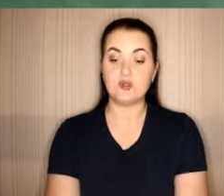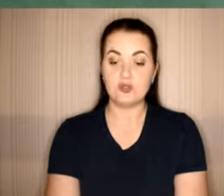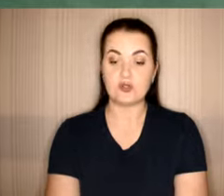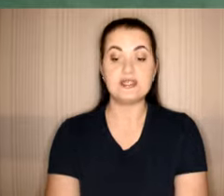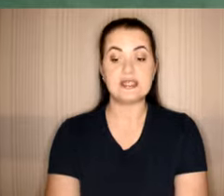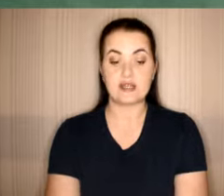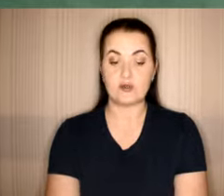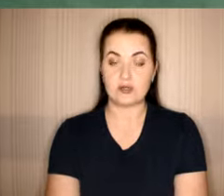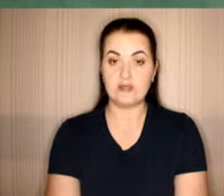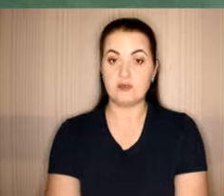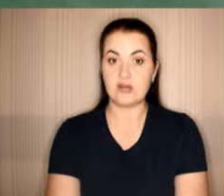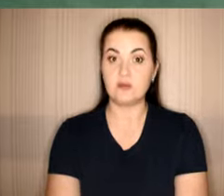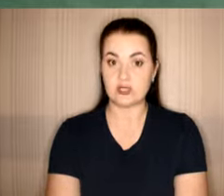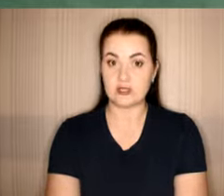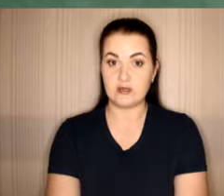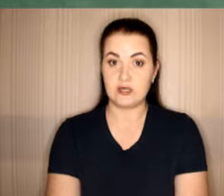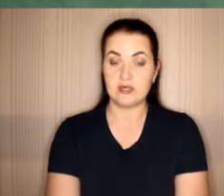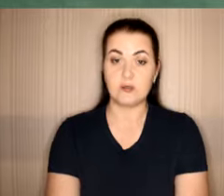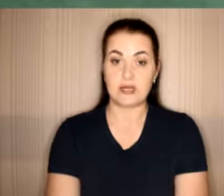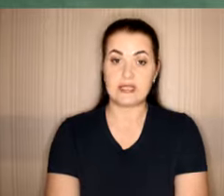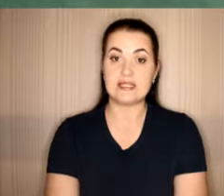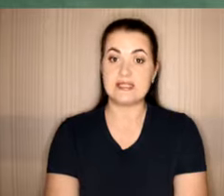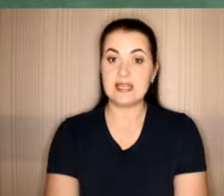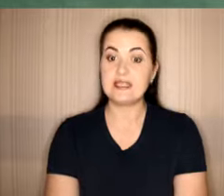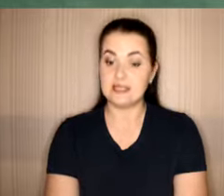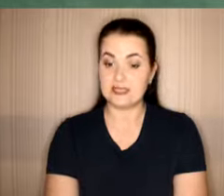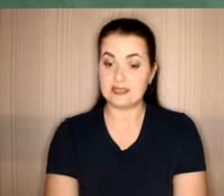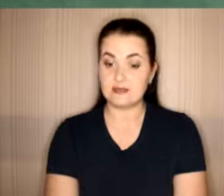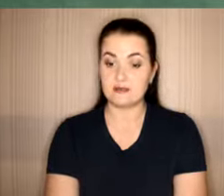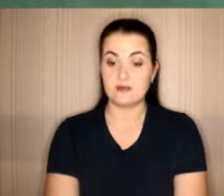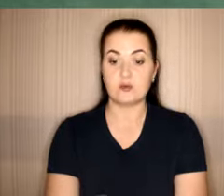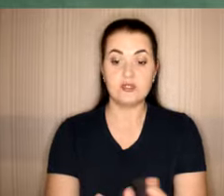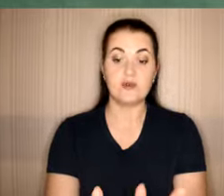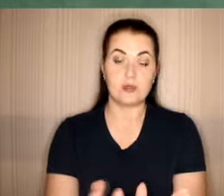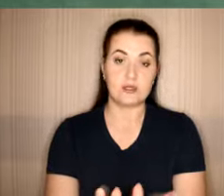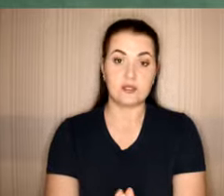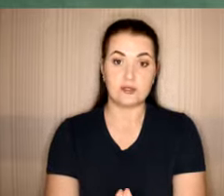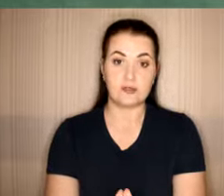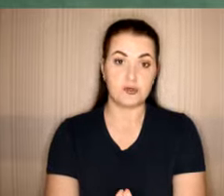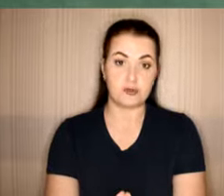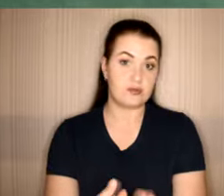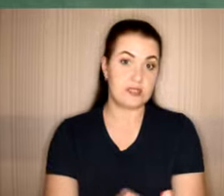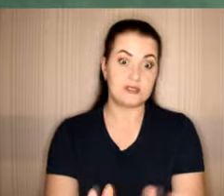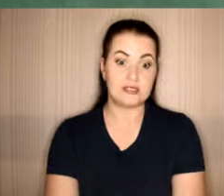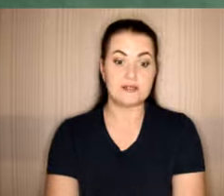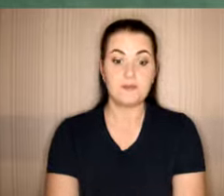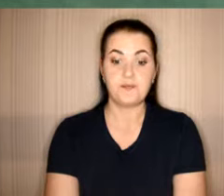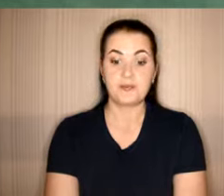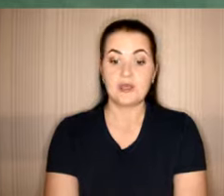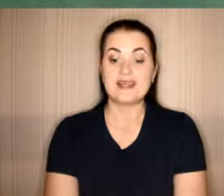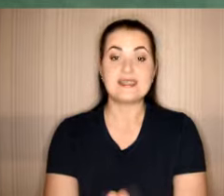однині жіночого і середнього родів та множині. Наприклад, зелен лист. Ось вам однина чоловічого роду – зелен